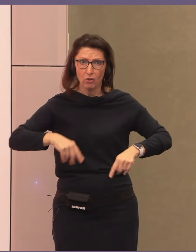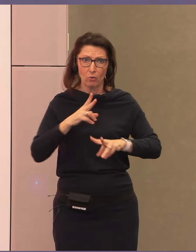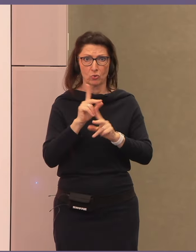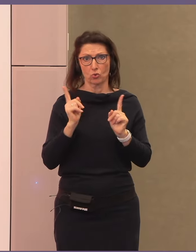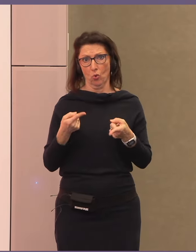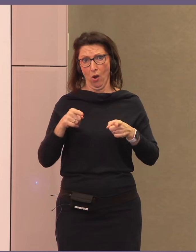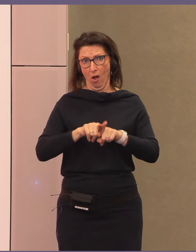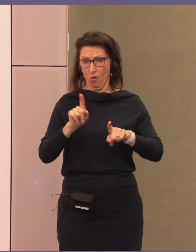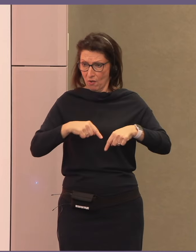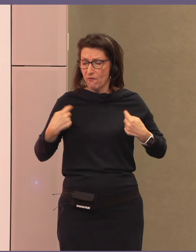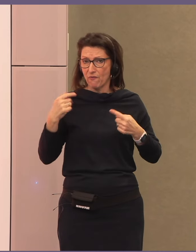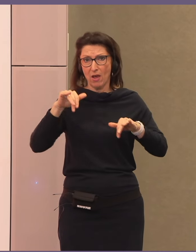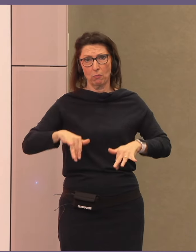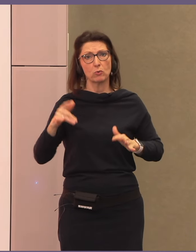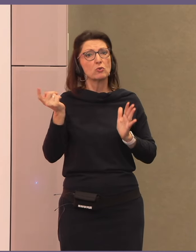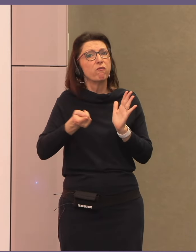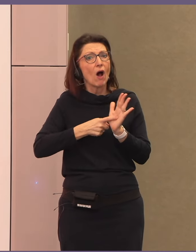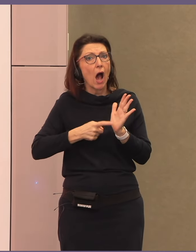schaffen,